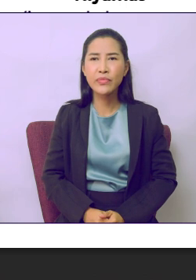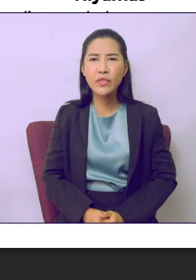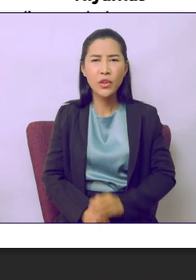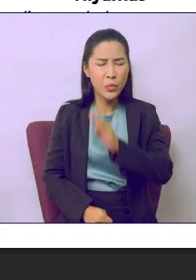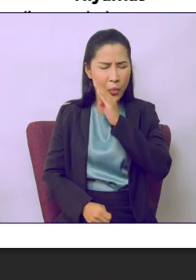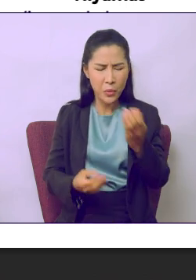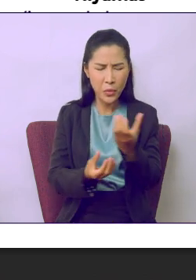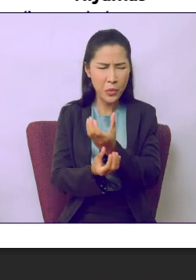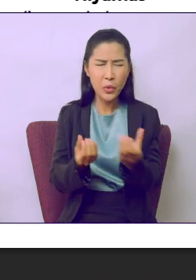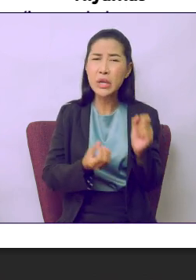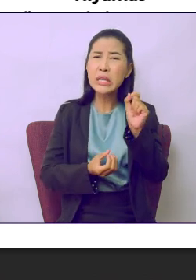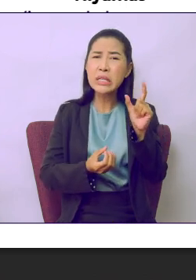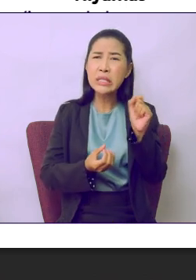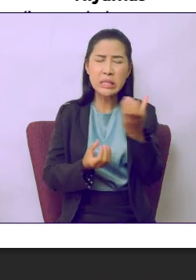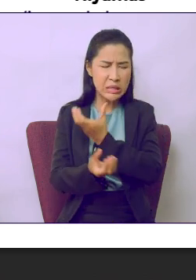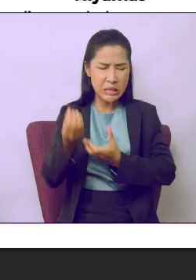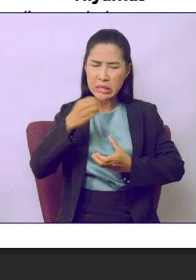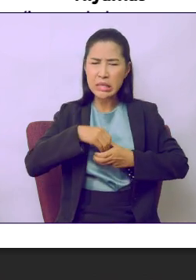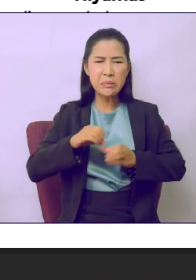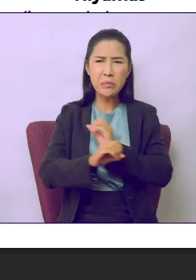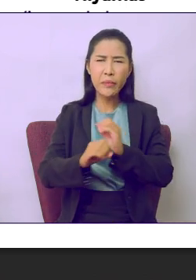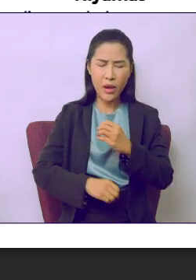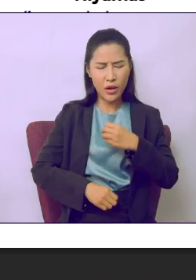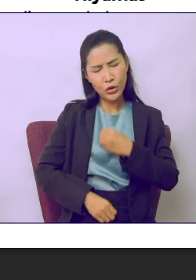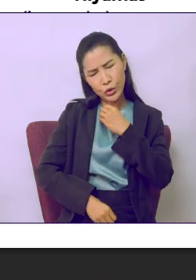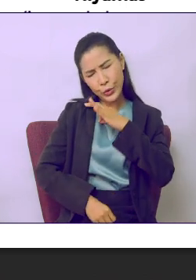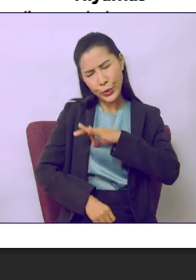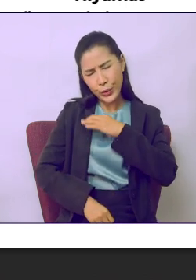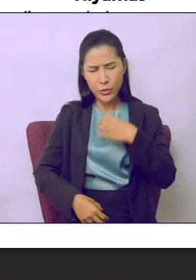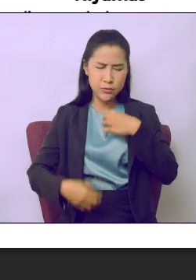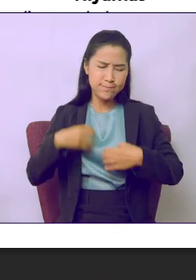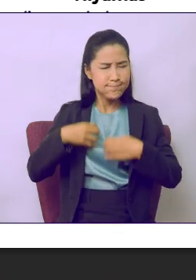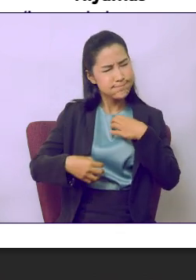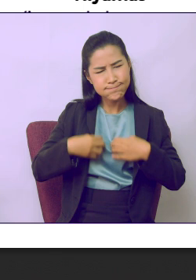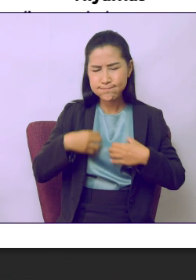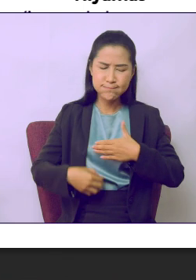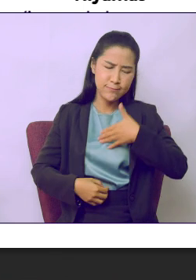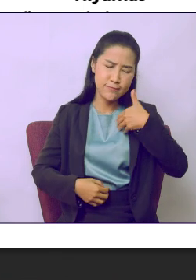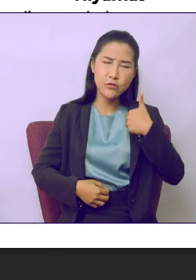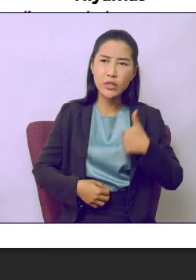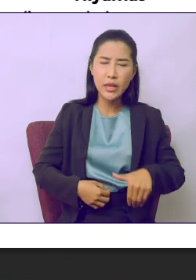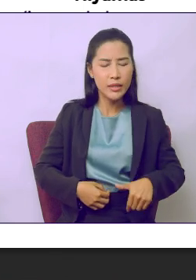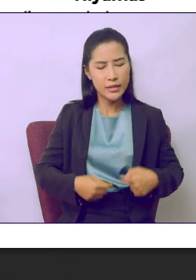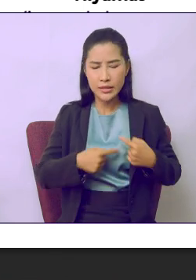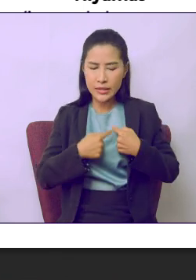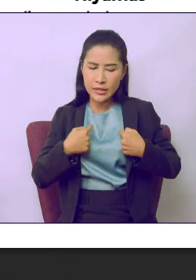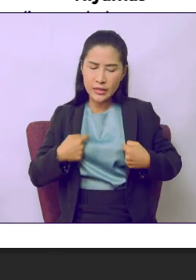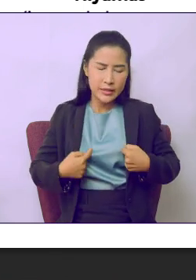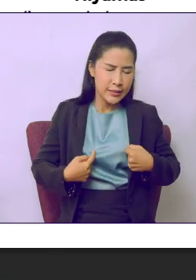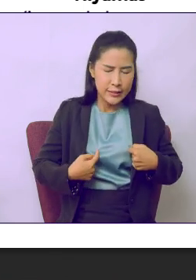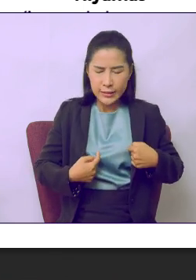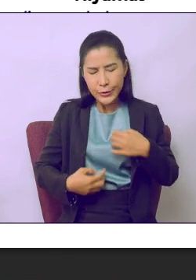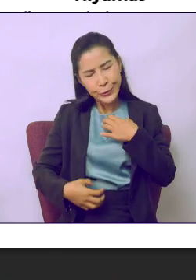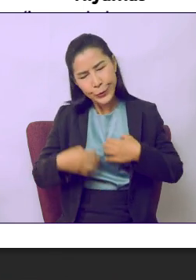มีศีลธรรมนะครับหรือว่าเรารู้สึกไม่ดีหรือเราไปทำการอทำคนอื่นไม่ดีเนี่ยนะครับจิตใจจของเราก็จะรู้สึกขุ่น